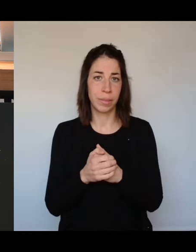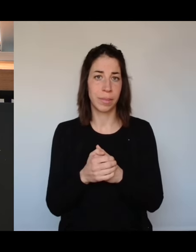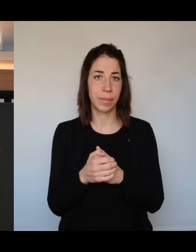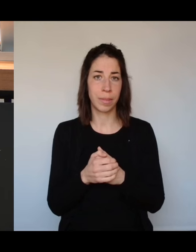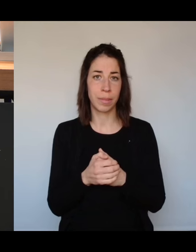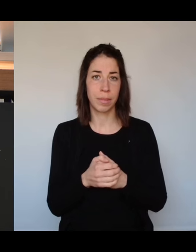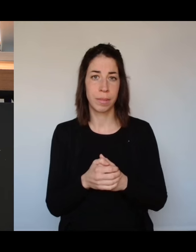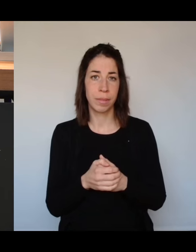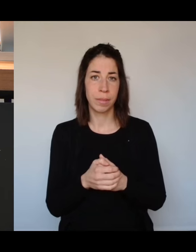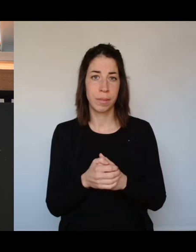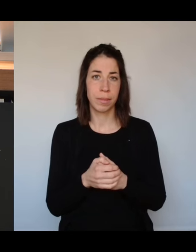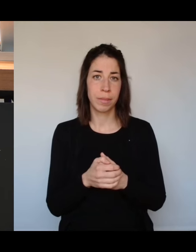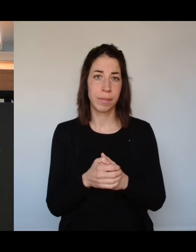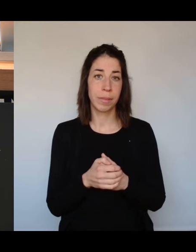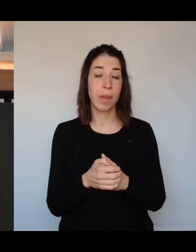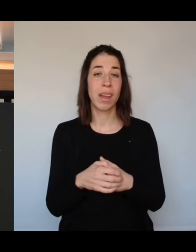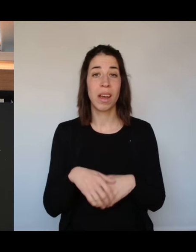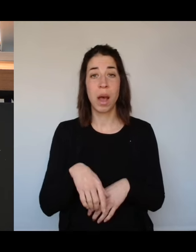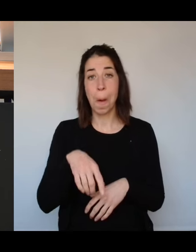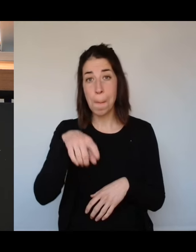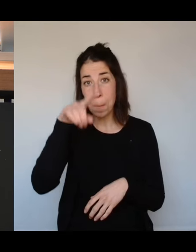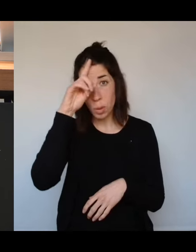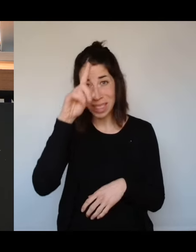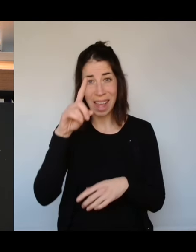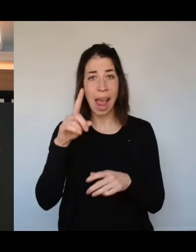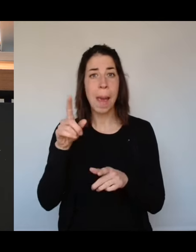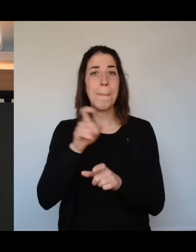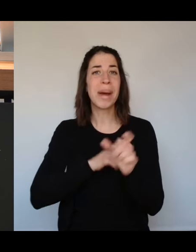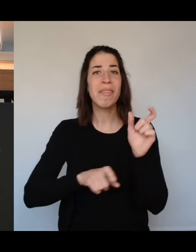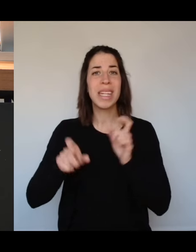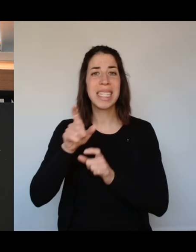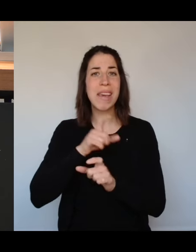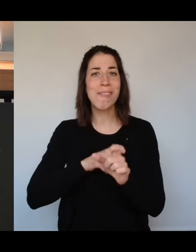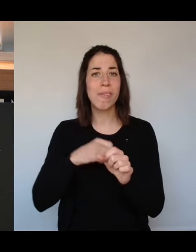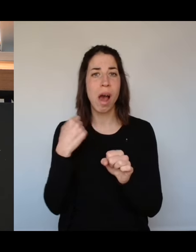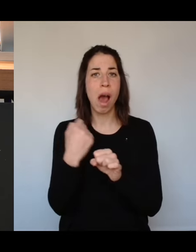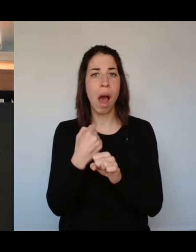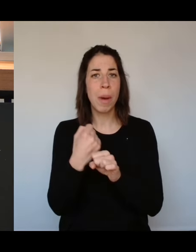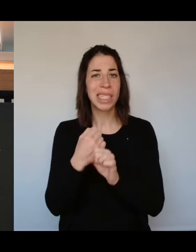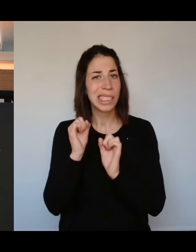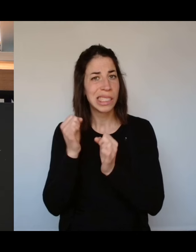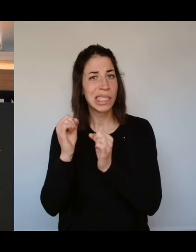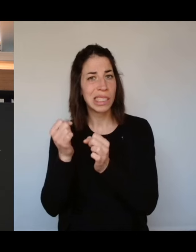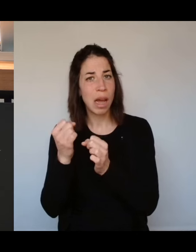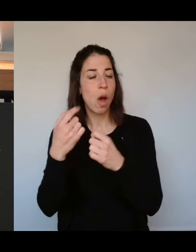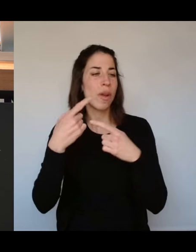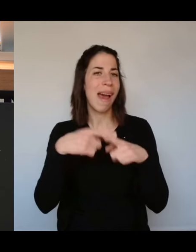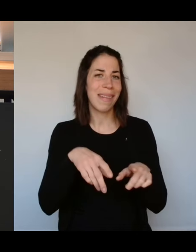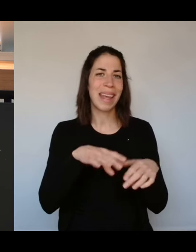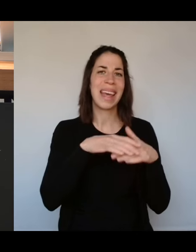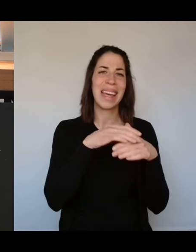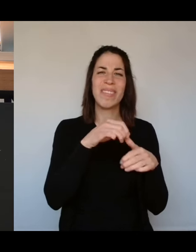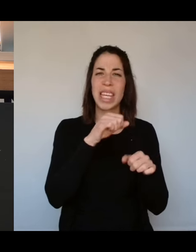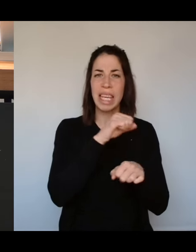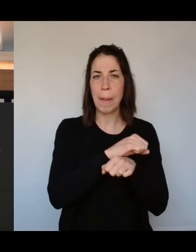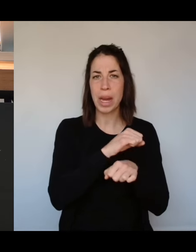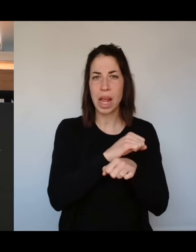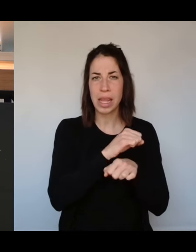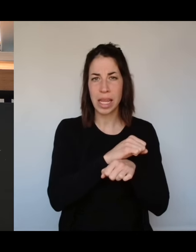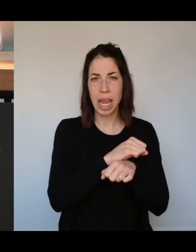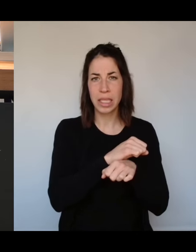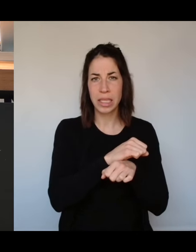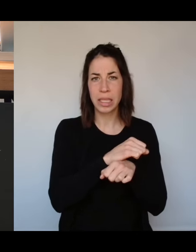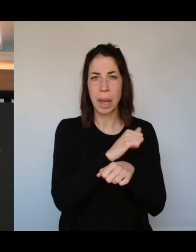im Görlitzer Park ebenso wie in den anderen kriminalitätsbelasteten Orten erleichtert wird. Wir werden für eine gesetzliche Befugnis zum